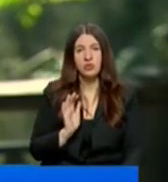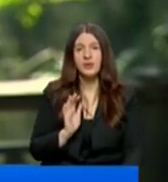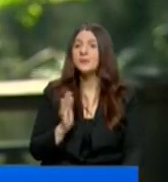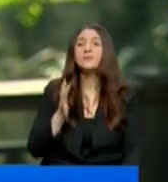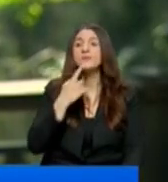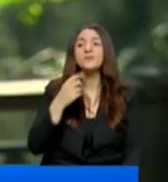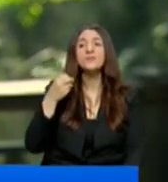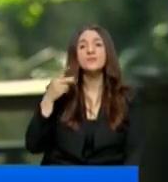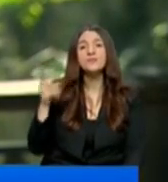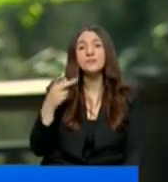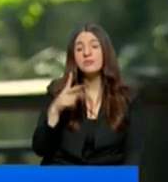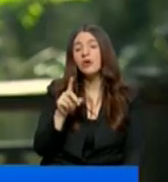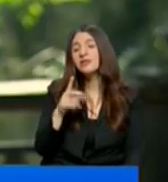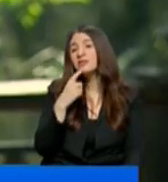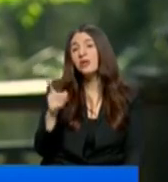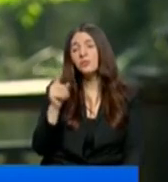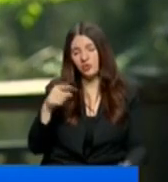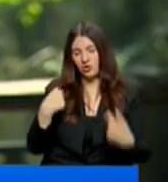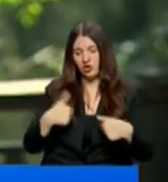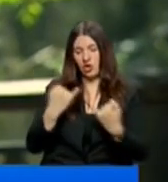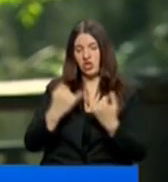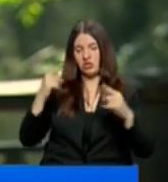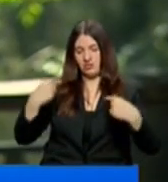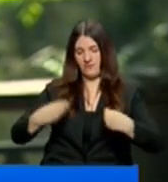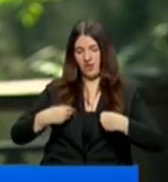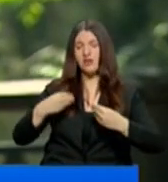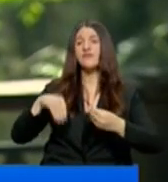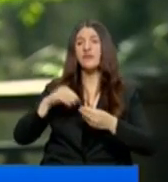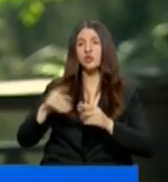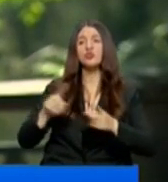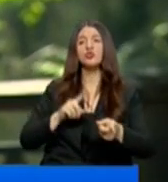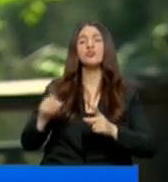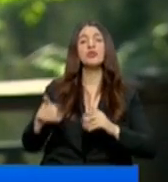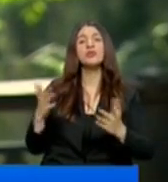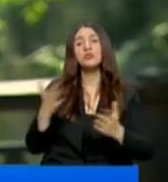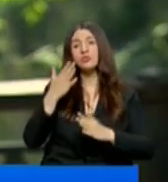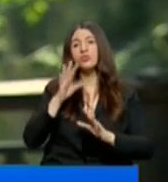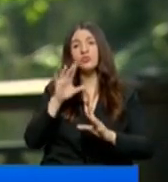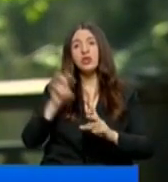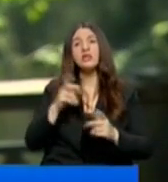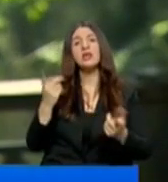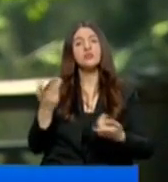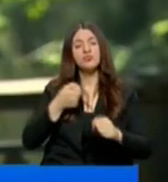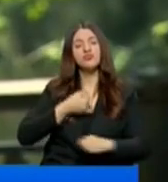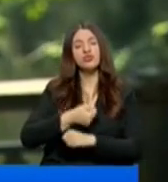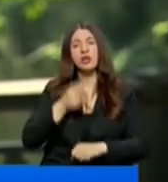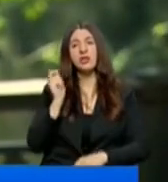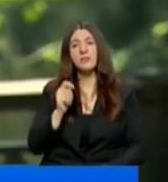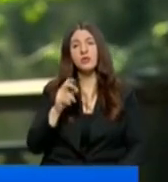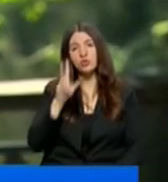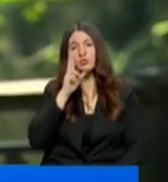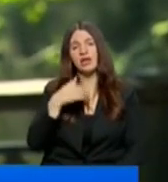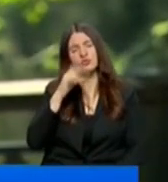Ne diyordu Erdoğan 2018'de? Bu kardeşinize yetkiyi verin, faizle, şununla, bununla, dolarla nasıl mücadele edilir